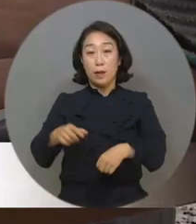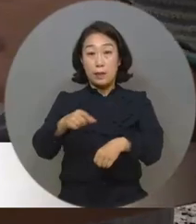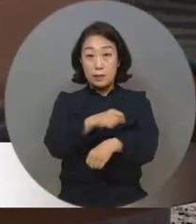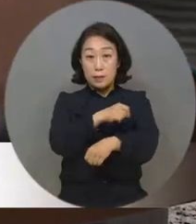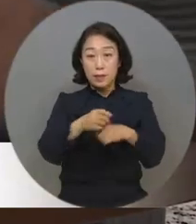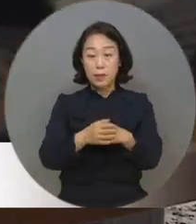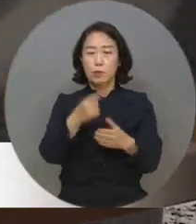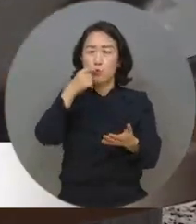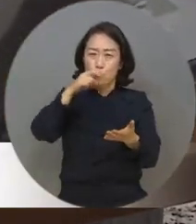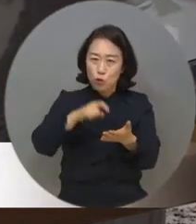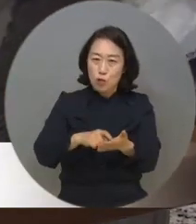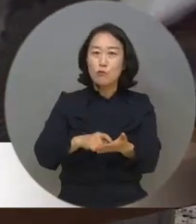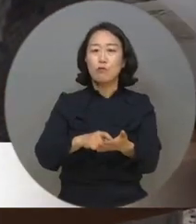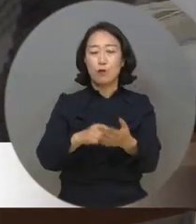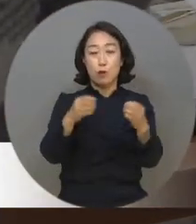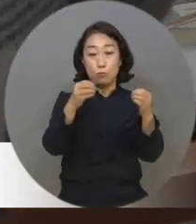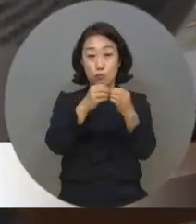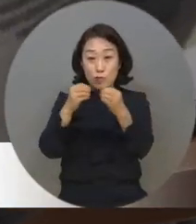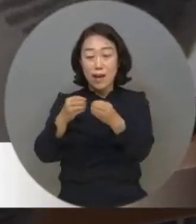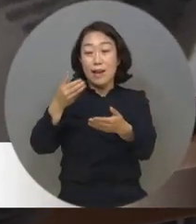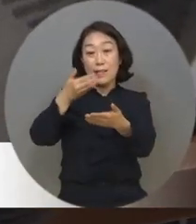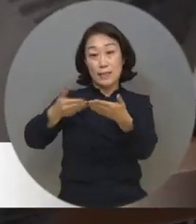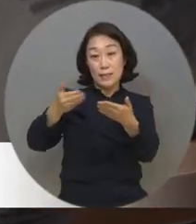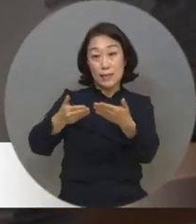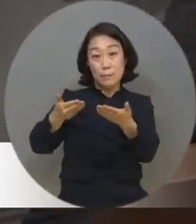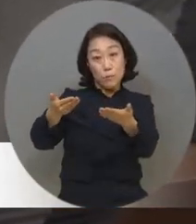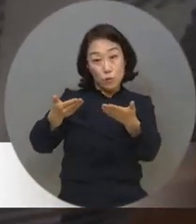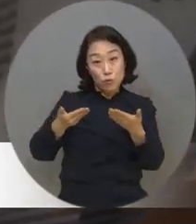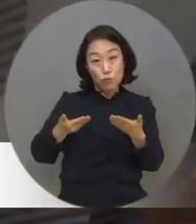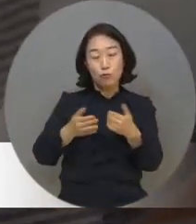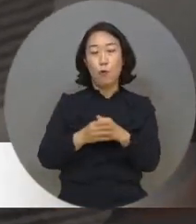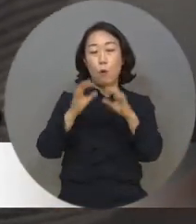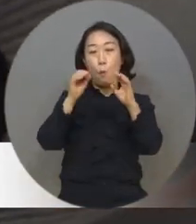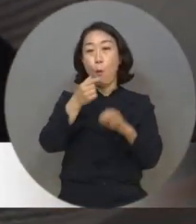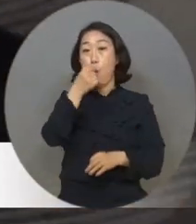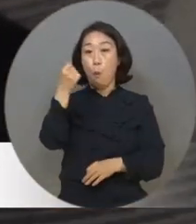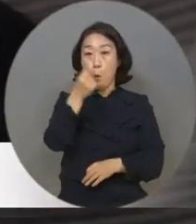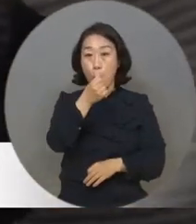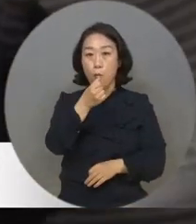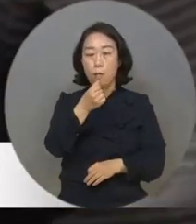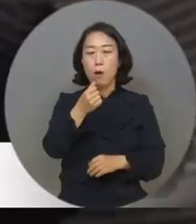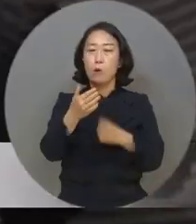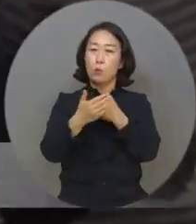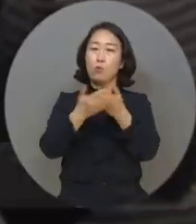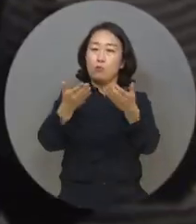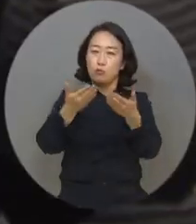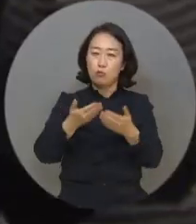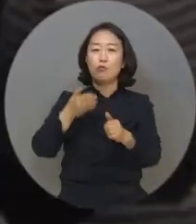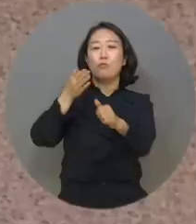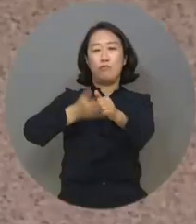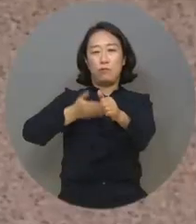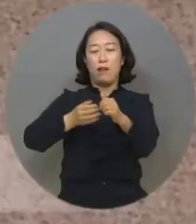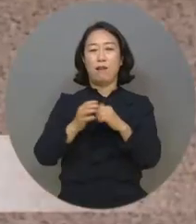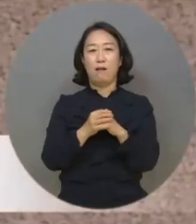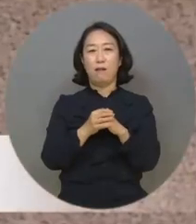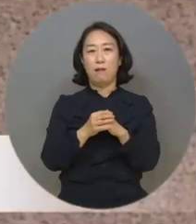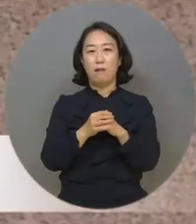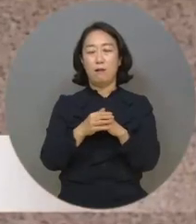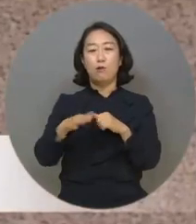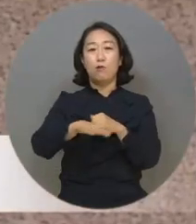쉬운 선거 공보물 제공과 그림 투표용지 도입 등 실질적인 지원책 마련을 강조했습니다.